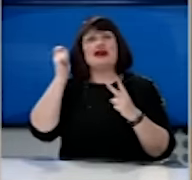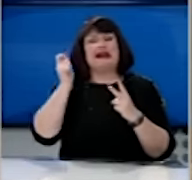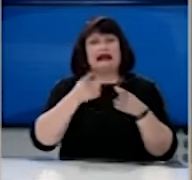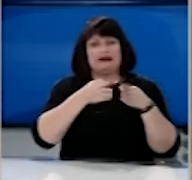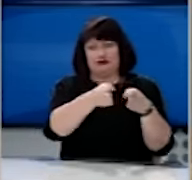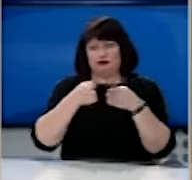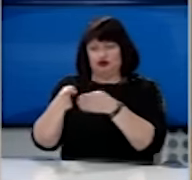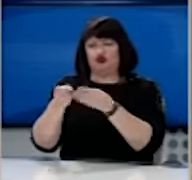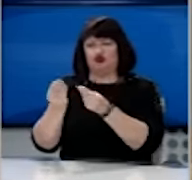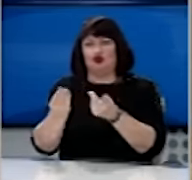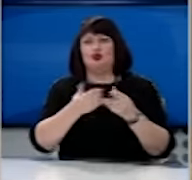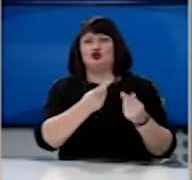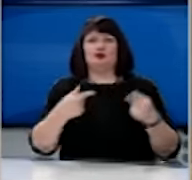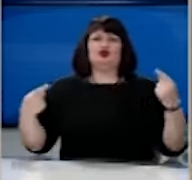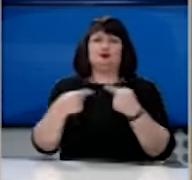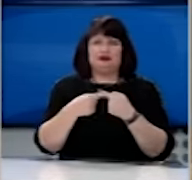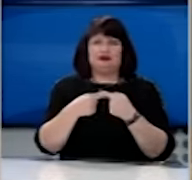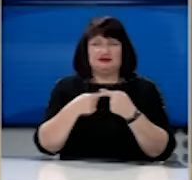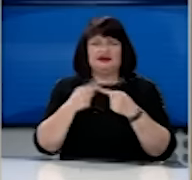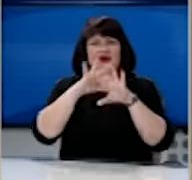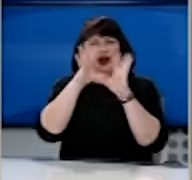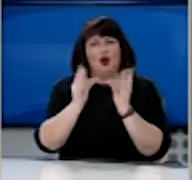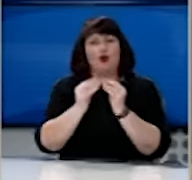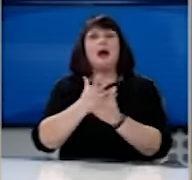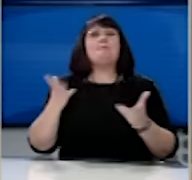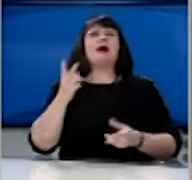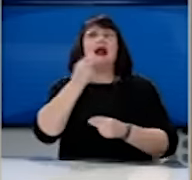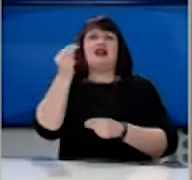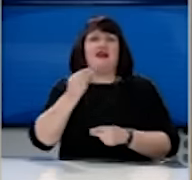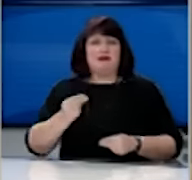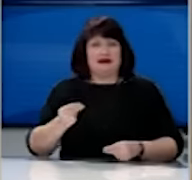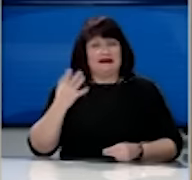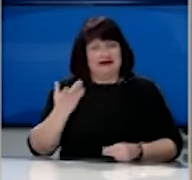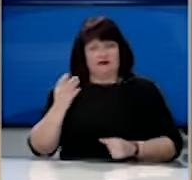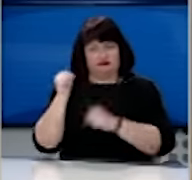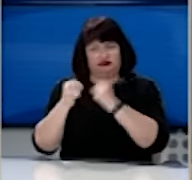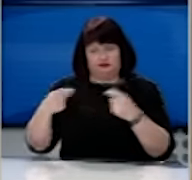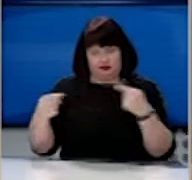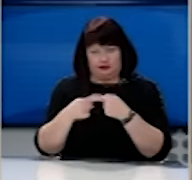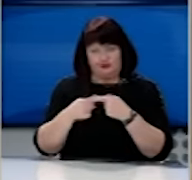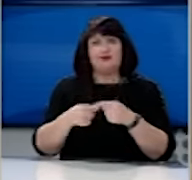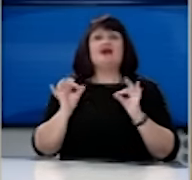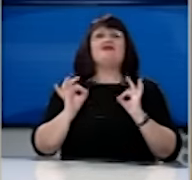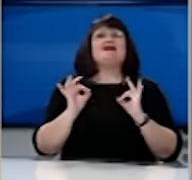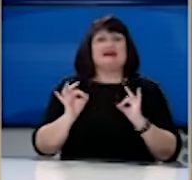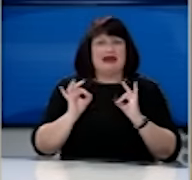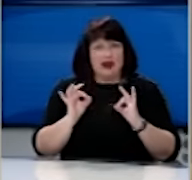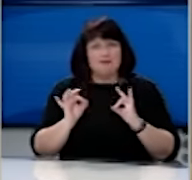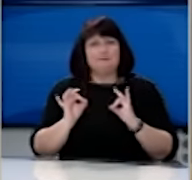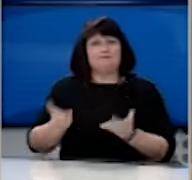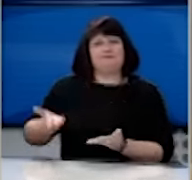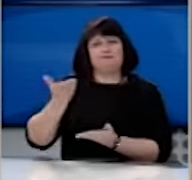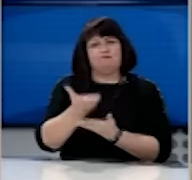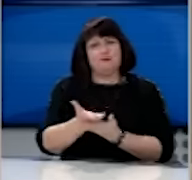υπάρχουν και συγκρούονται για όλα τα μεγάλα ζητήματα. Φυσικά, ο προϋπολογισμός που